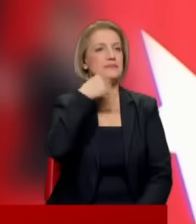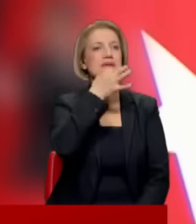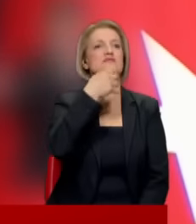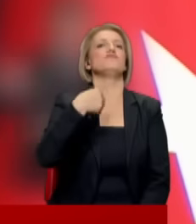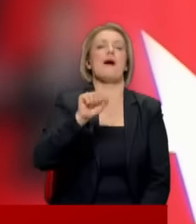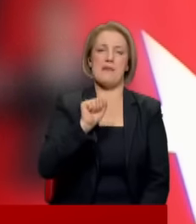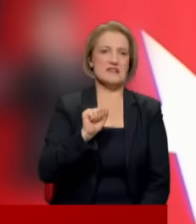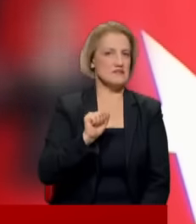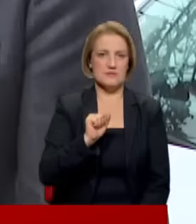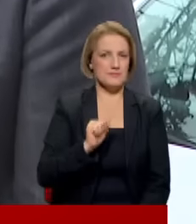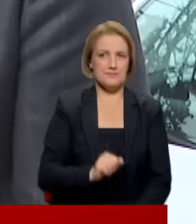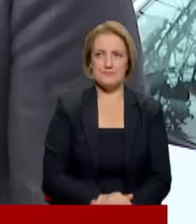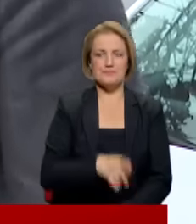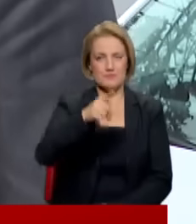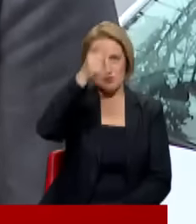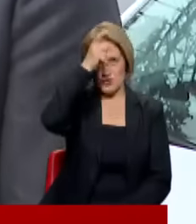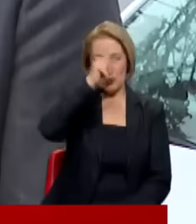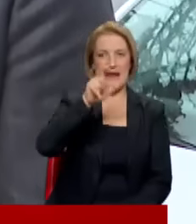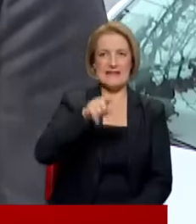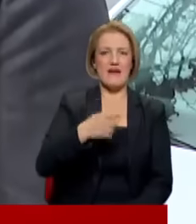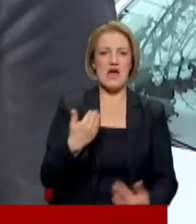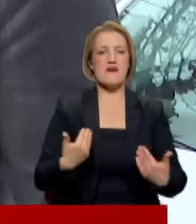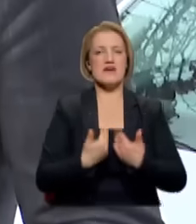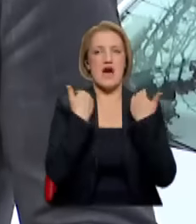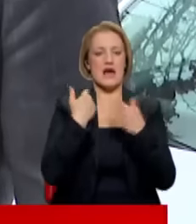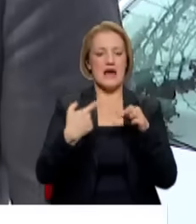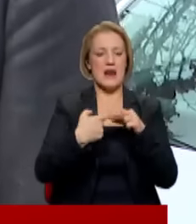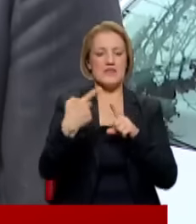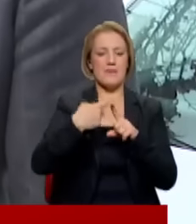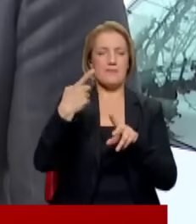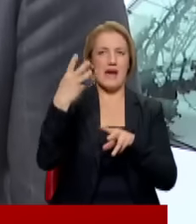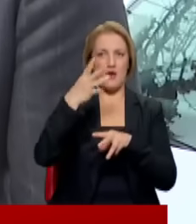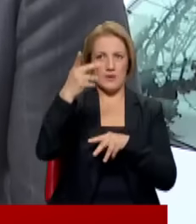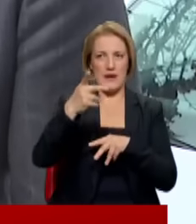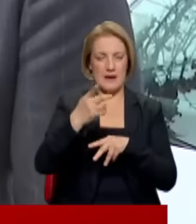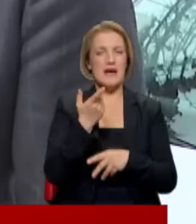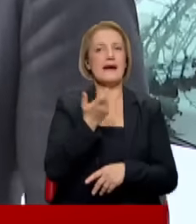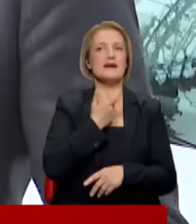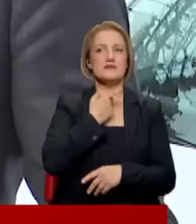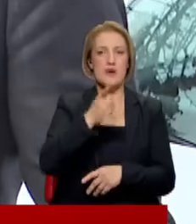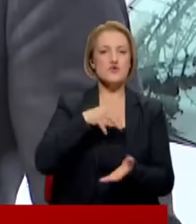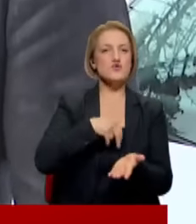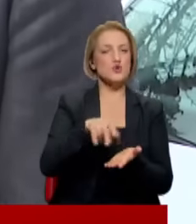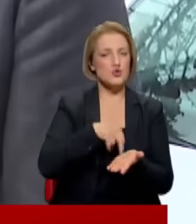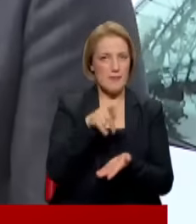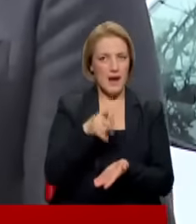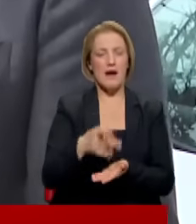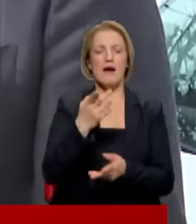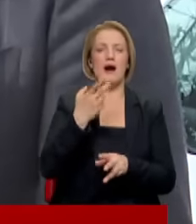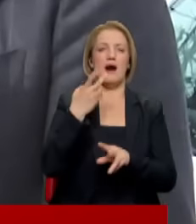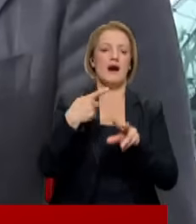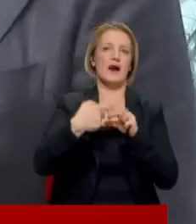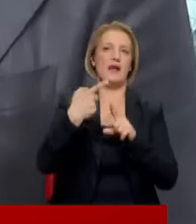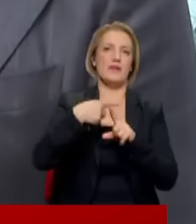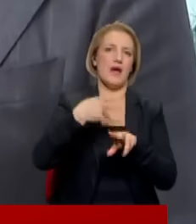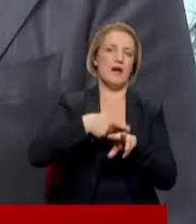izin veremeyiz bu ülkede Eee yargı Recep Tayyip Erdoğan yasama Recep Tayyip Erdoğan yürütme Recep Tayyip